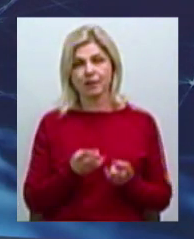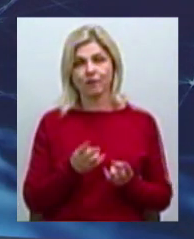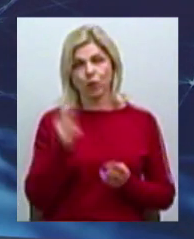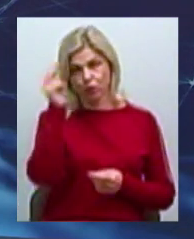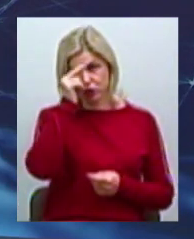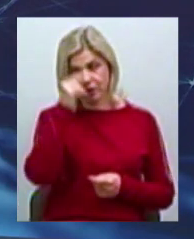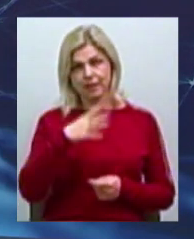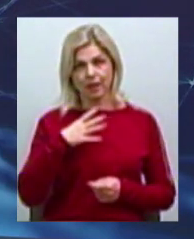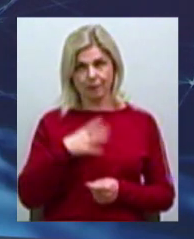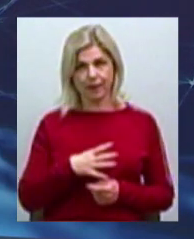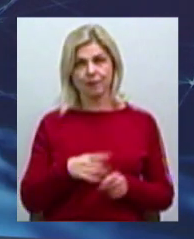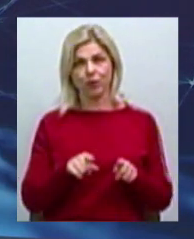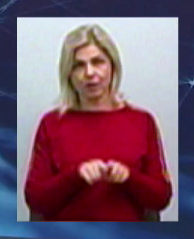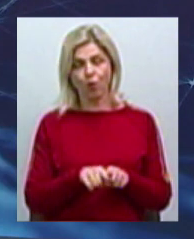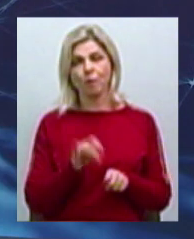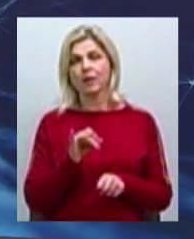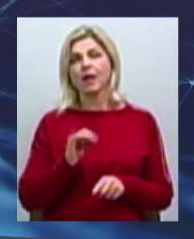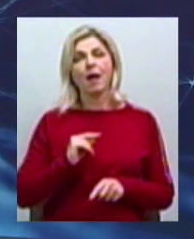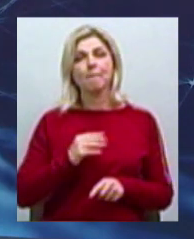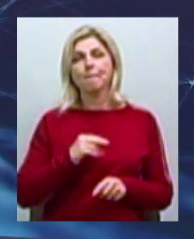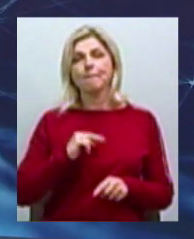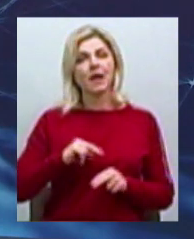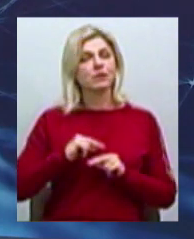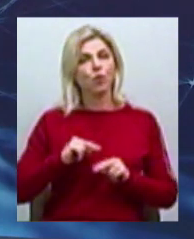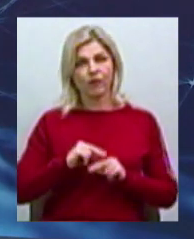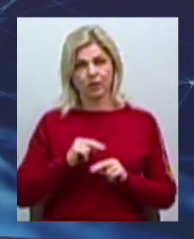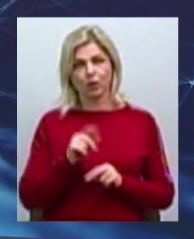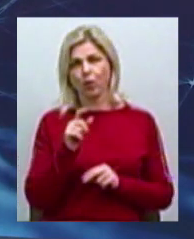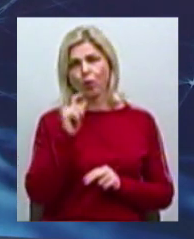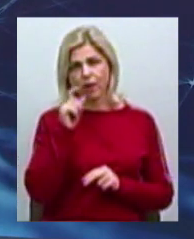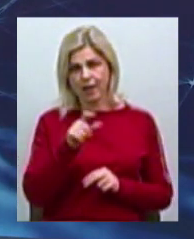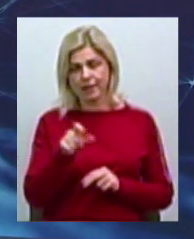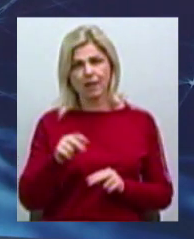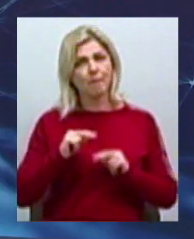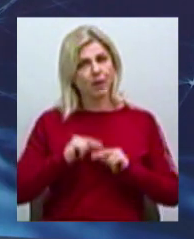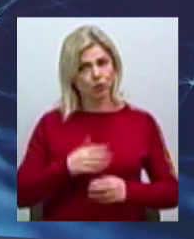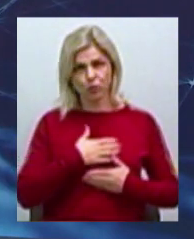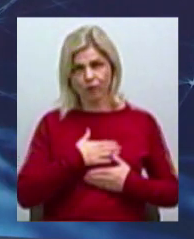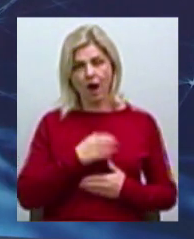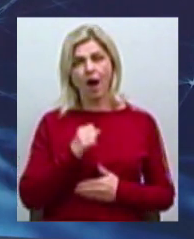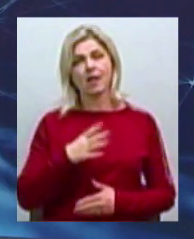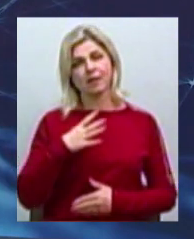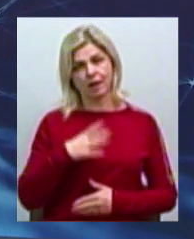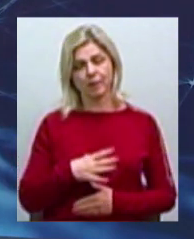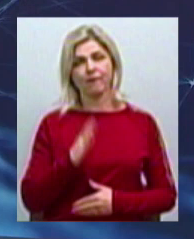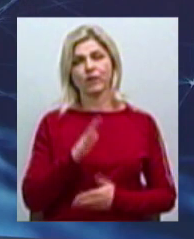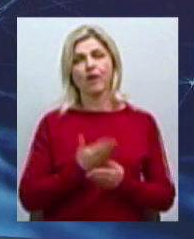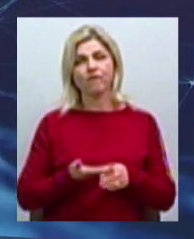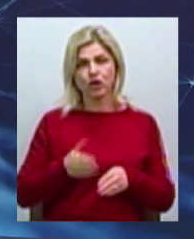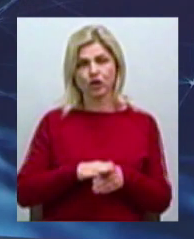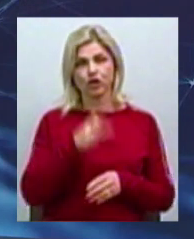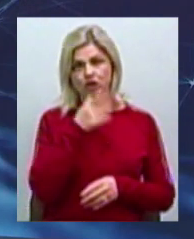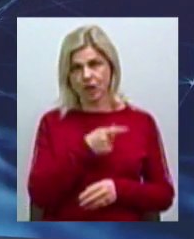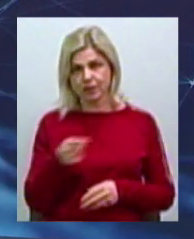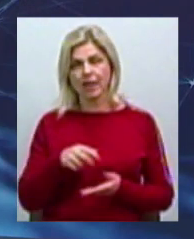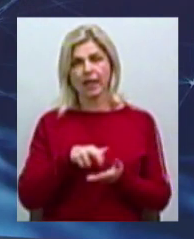вчитися терпінню такому і не працьовитості, бо українці працьовиті, а от саме терпінню у важкі часи йти